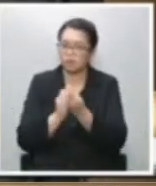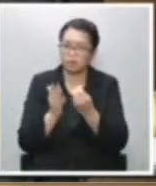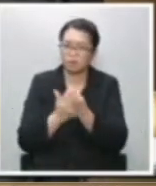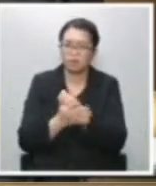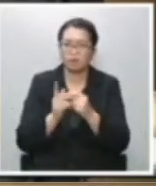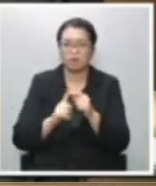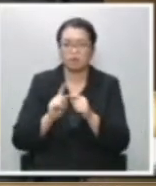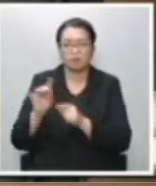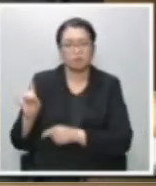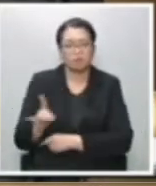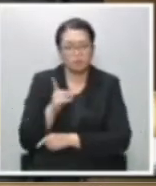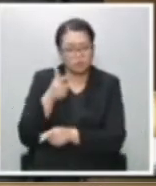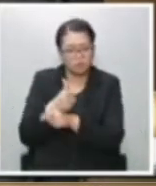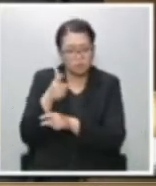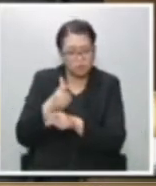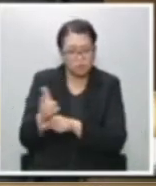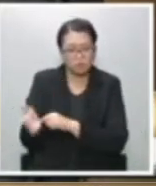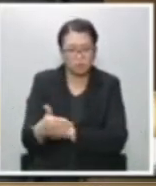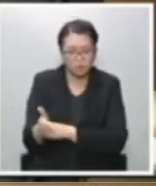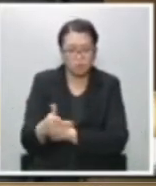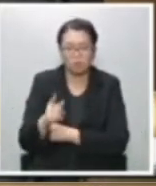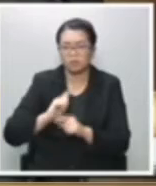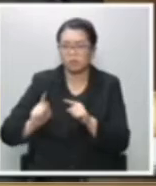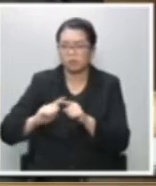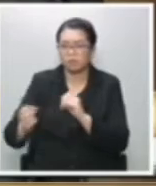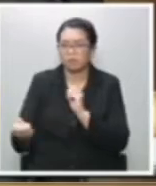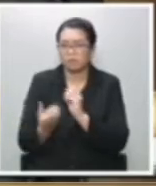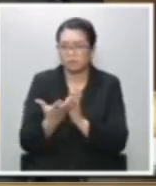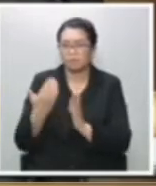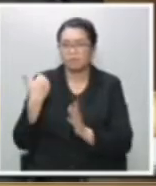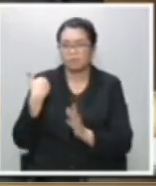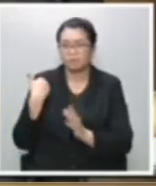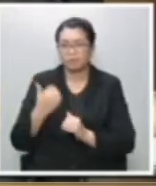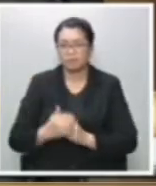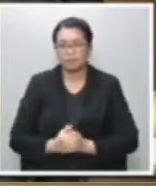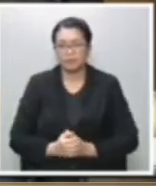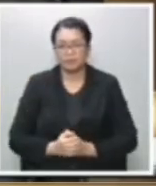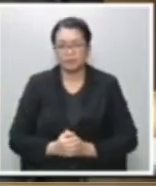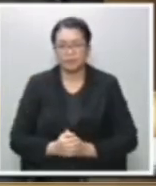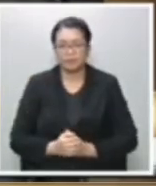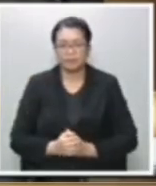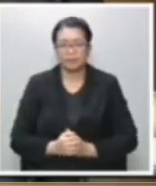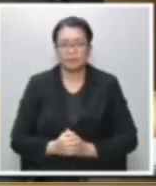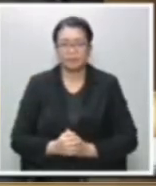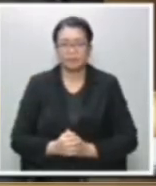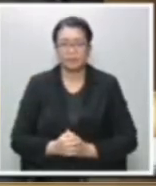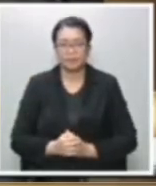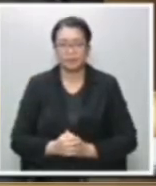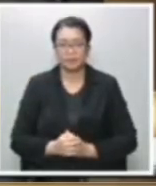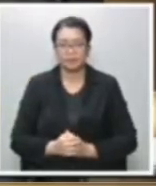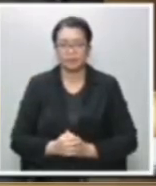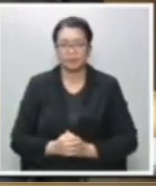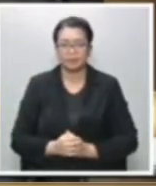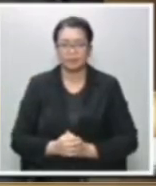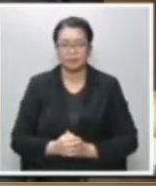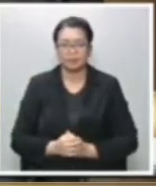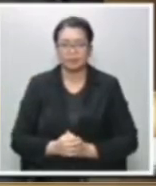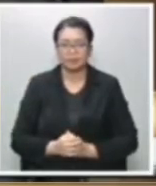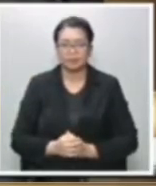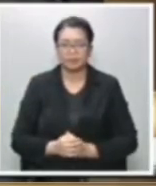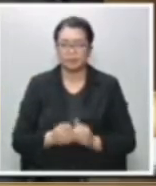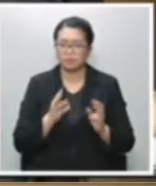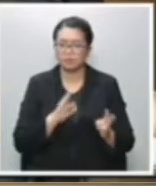ปศุสัตว์หรือประมงนะครับในส่วนนี้ผมขอเรียนว่ามาตรการ